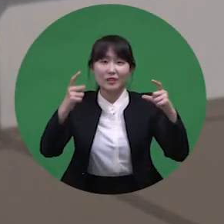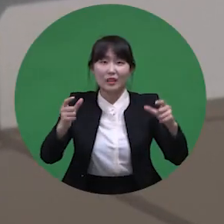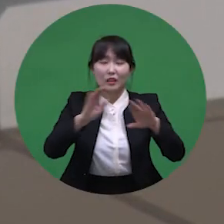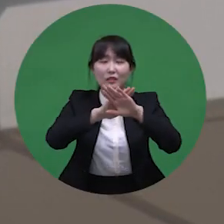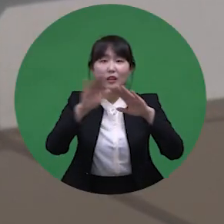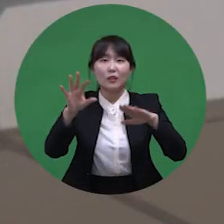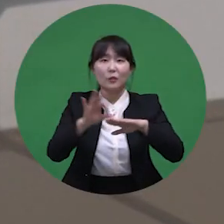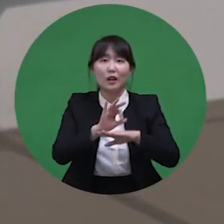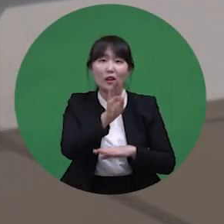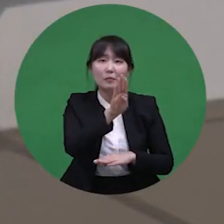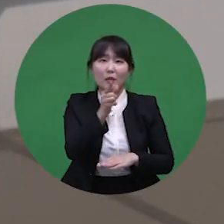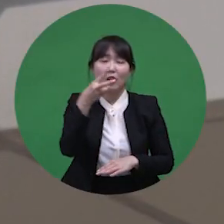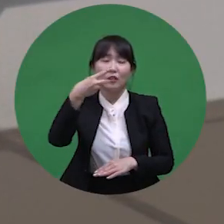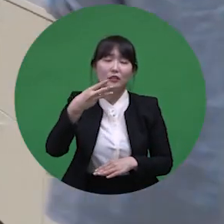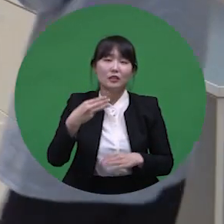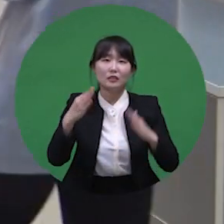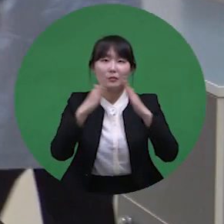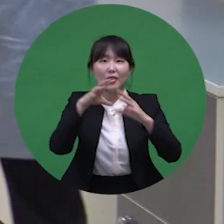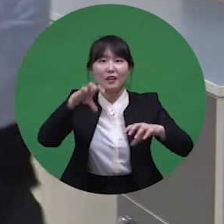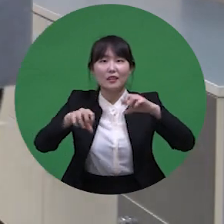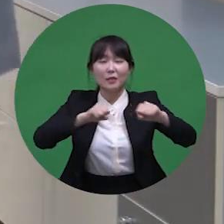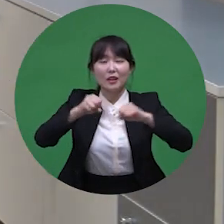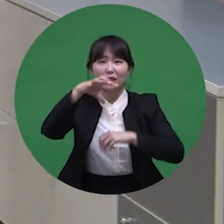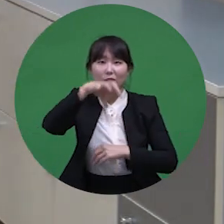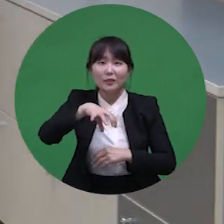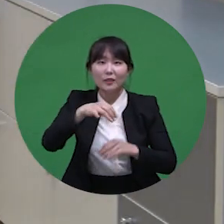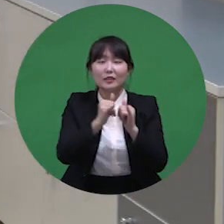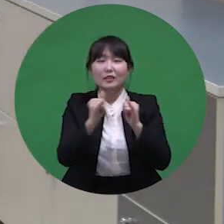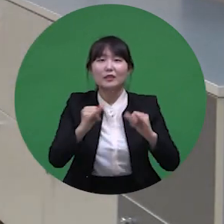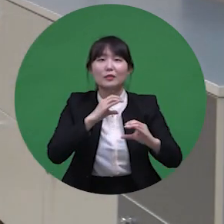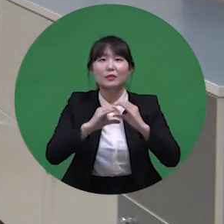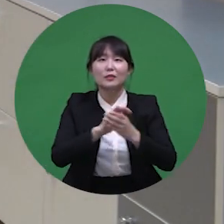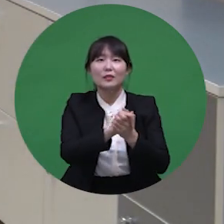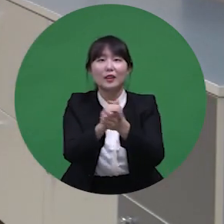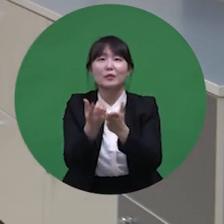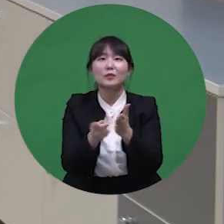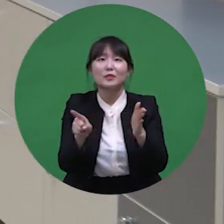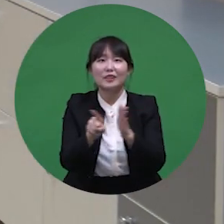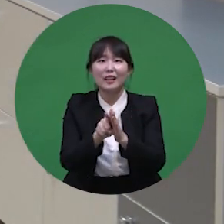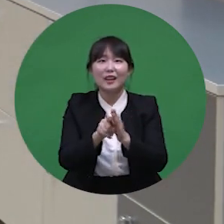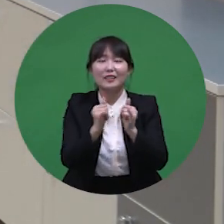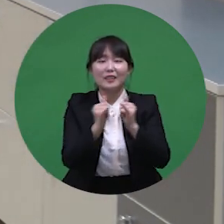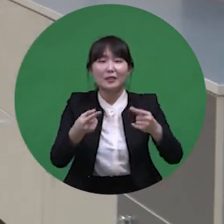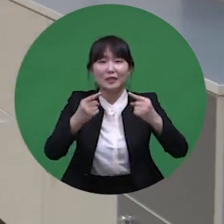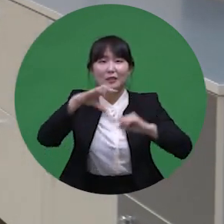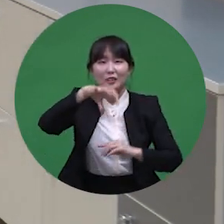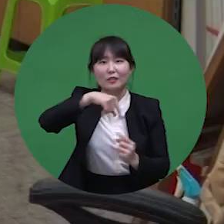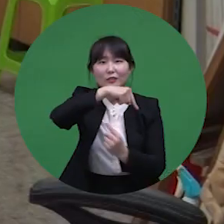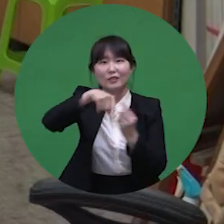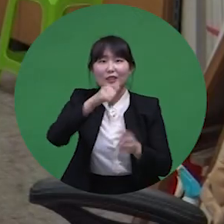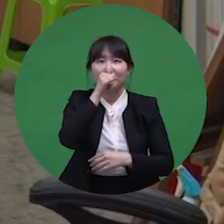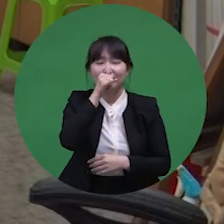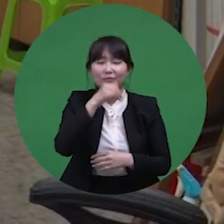구로구 천왕역 버들마을활력소에서 주민들의 소통과 화합을 위한 주민참여단을 운영합니다.